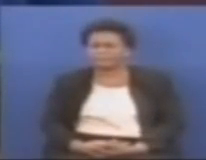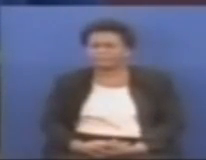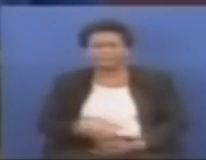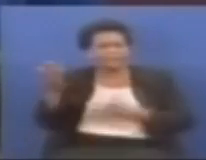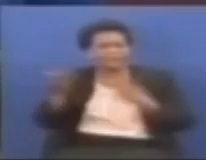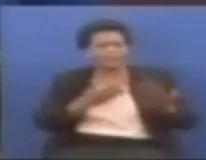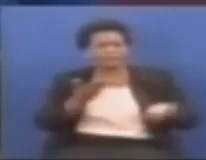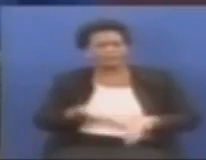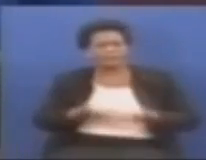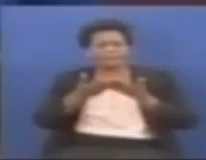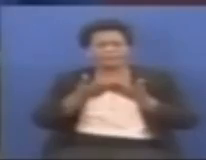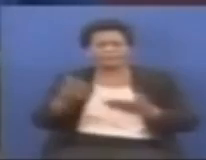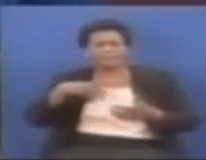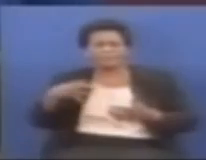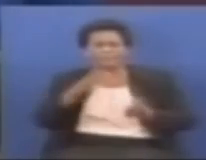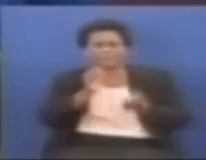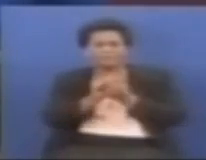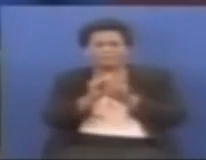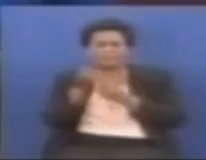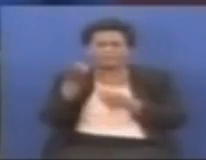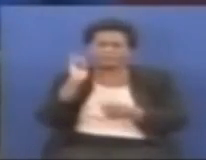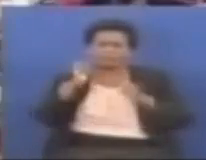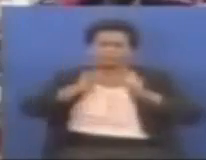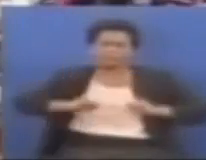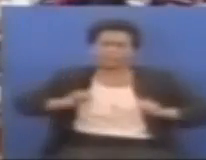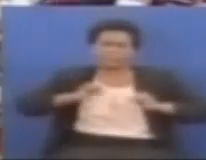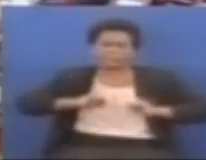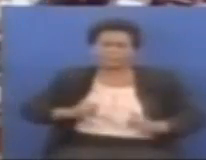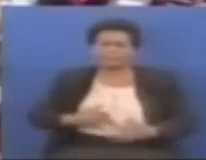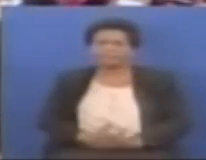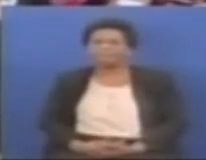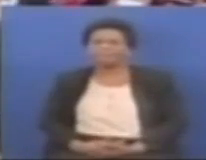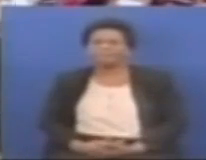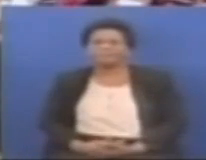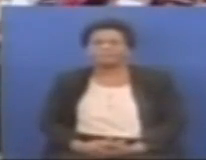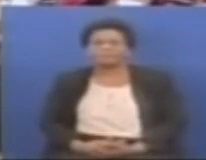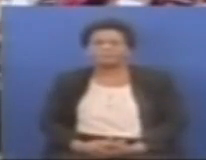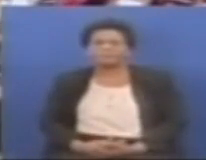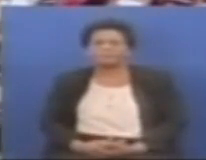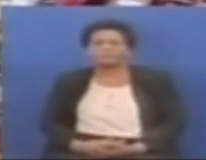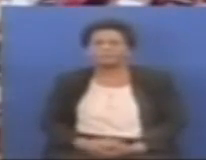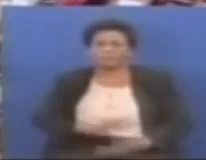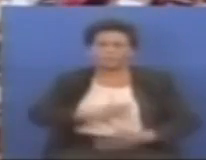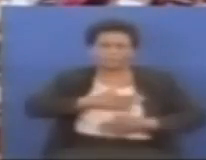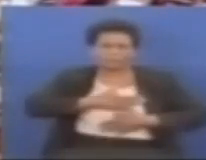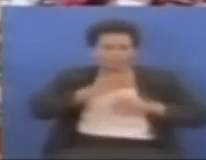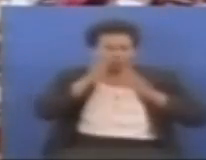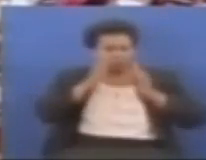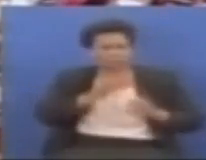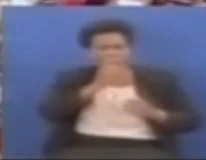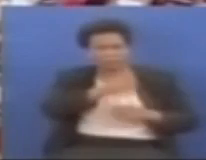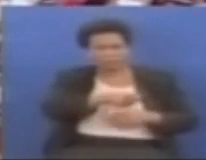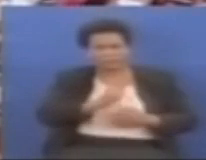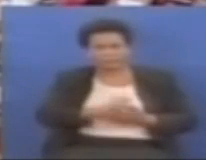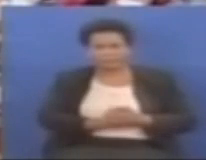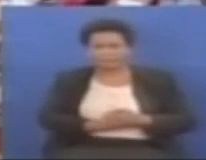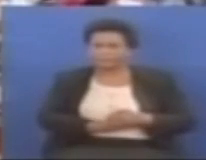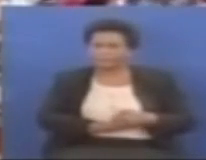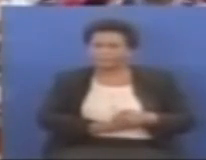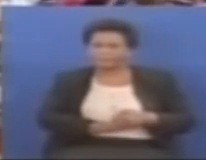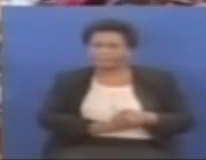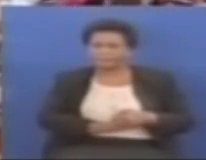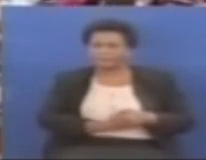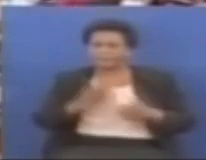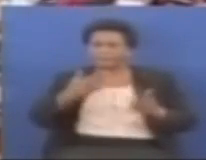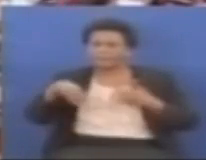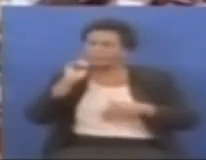mazalia ya samaki, lakini pia ndipo ambapo utalii wa kuzamia majini unafanyika, na ndipo ambapo kuna